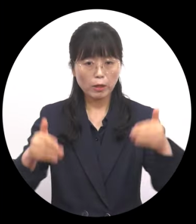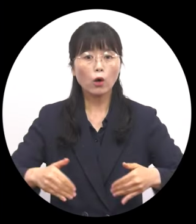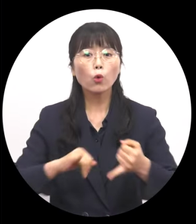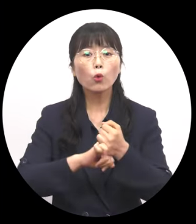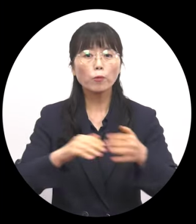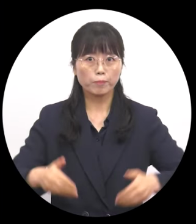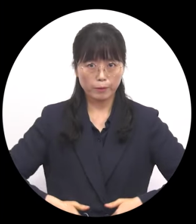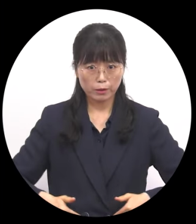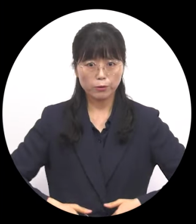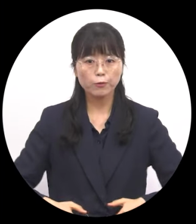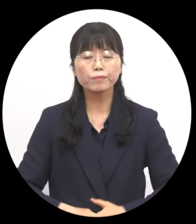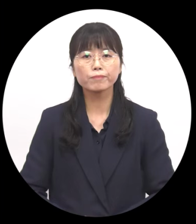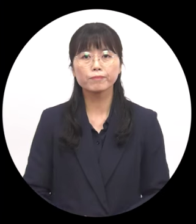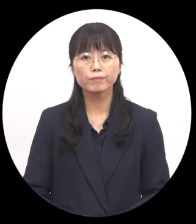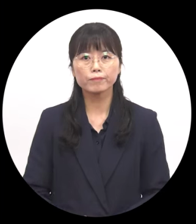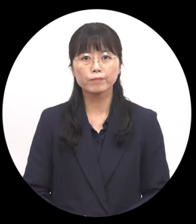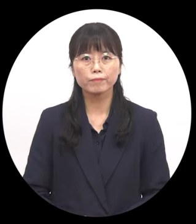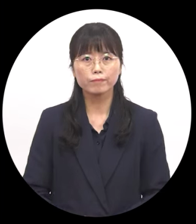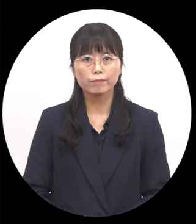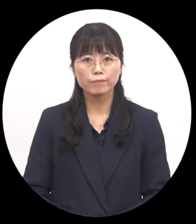지원 자격이 있습니다.